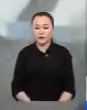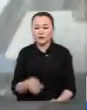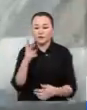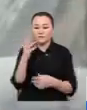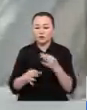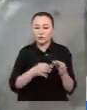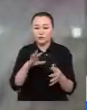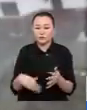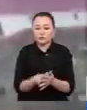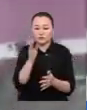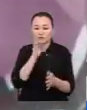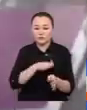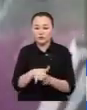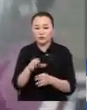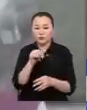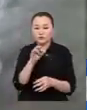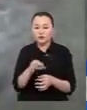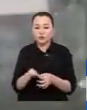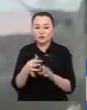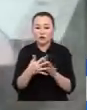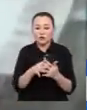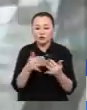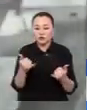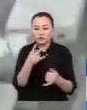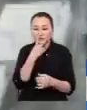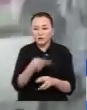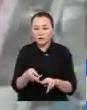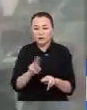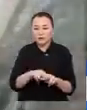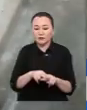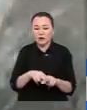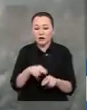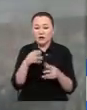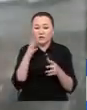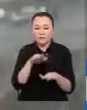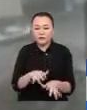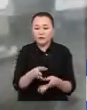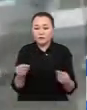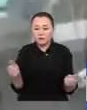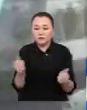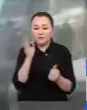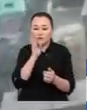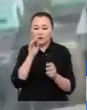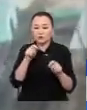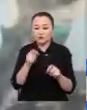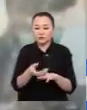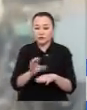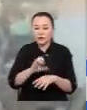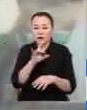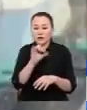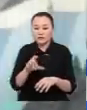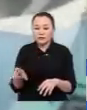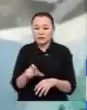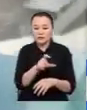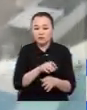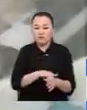Екі тәуліктен бері су астында қалған Түркістан облысындағы ауылдардың қазіргі көрінісі осы. Еріген қар мен жаңбыр суынан Арыс қаласы арқылы өтетін қабылсай арнасы